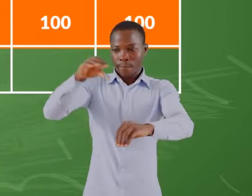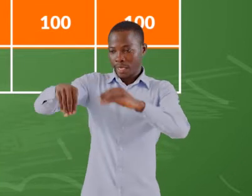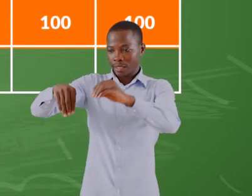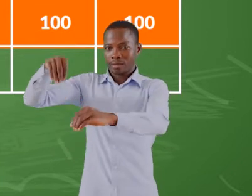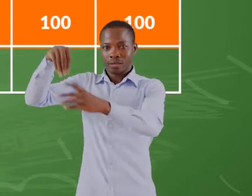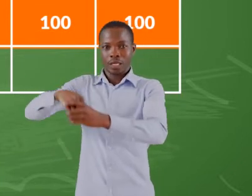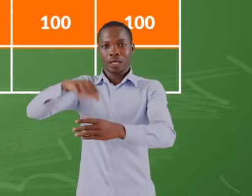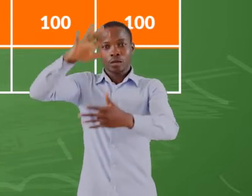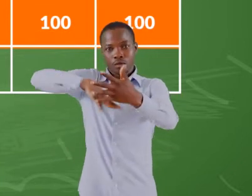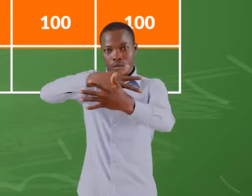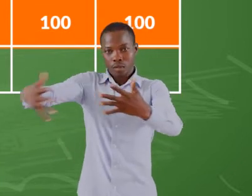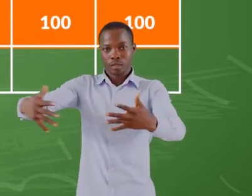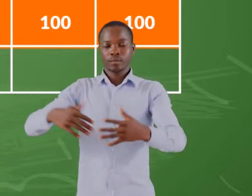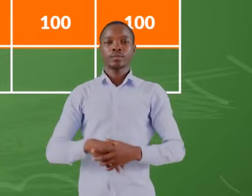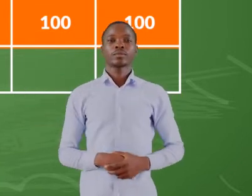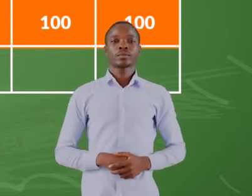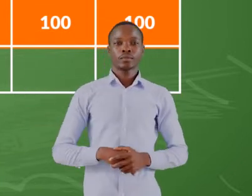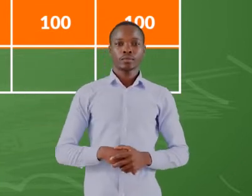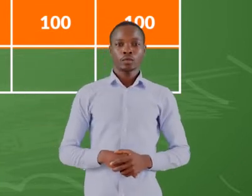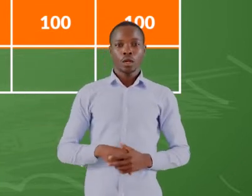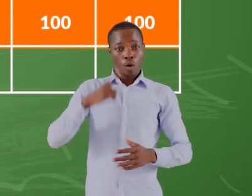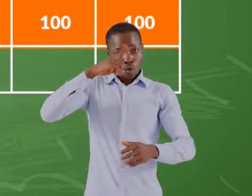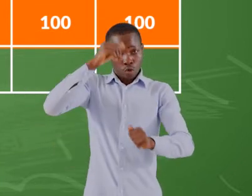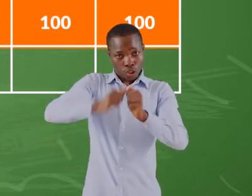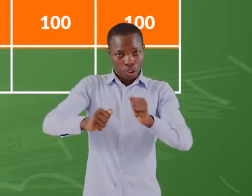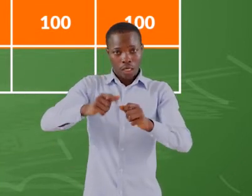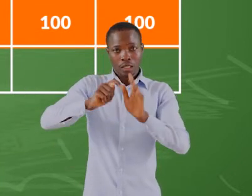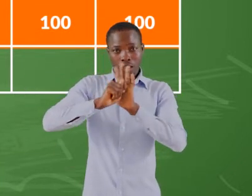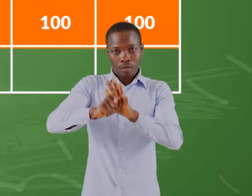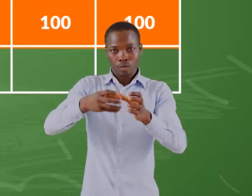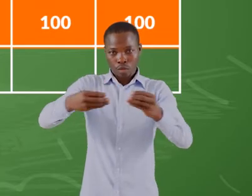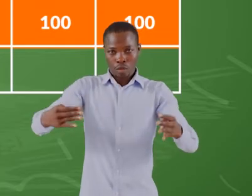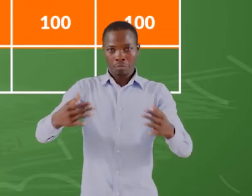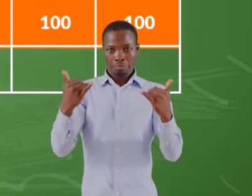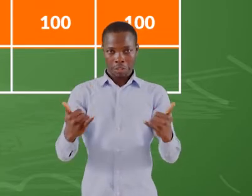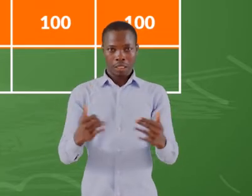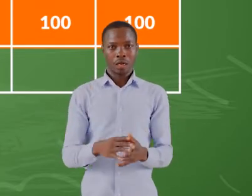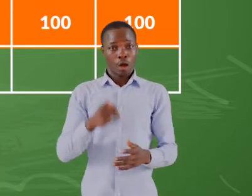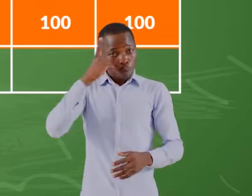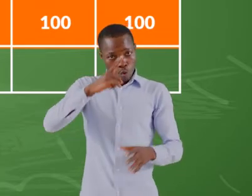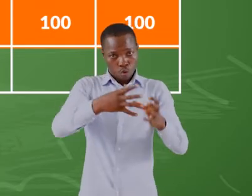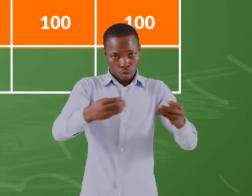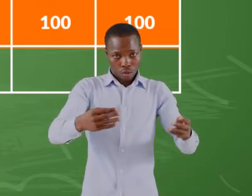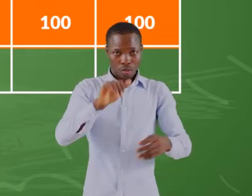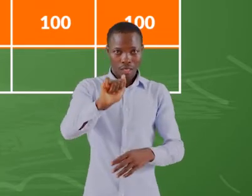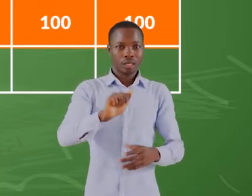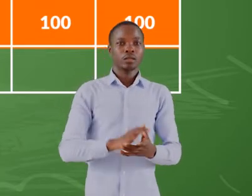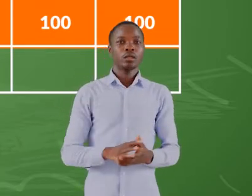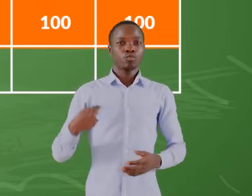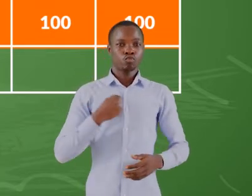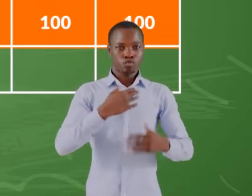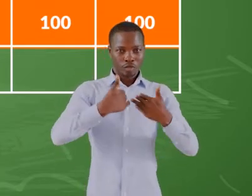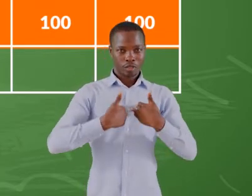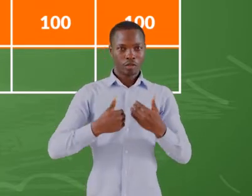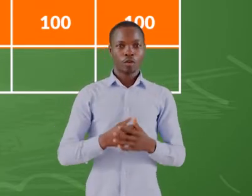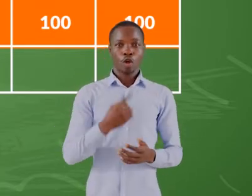valeur donnée à chaque type de sol. Ainsi, pour le sol A, nous